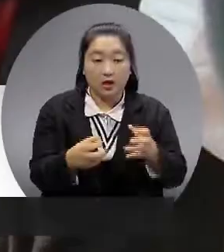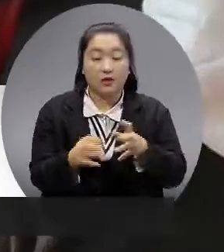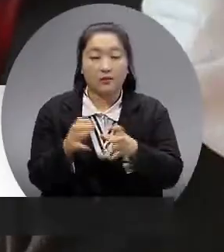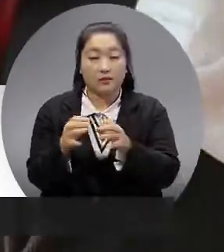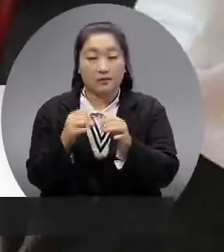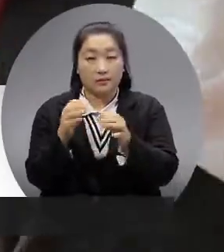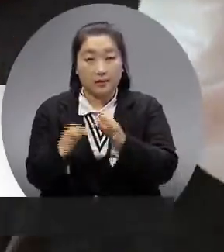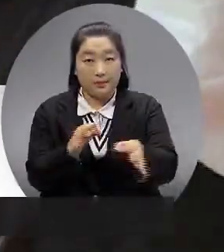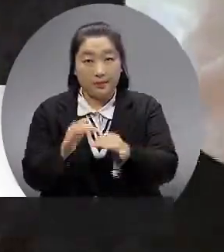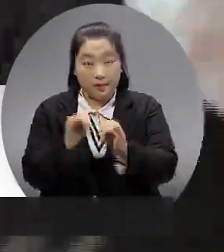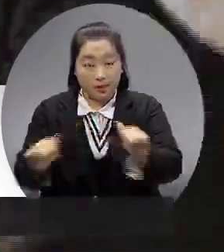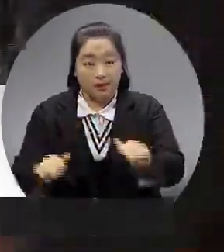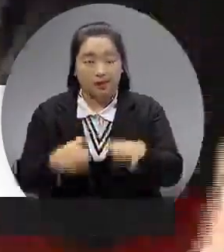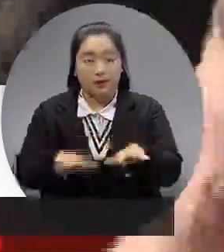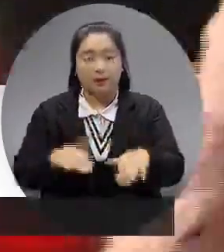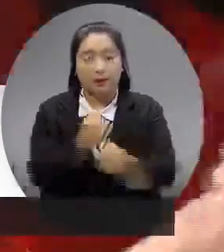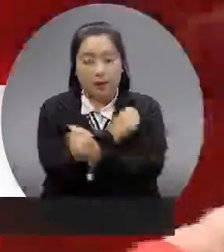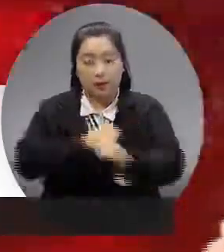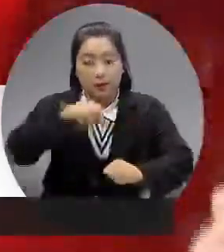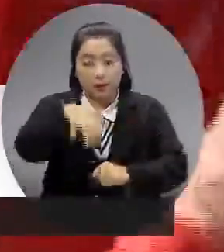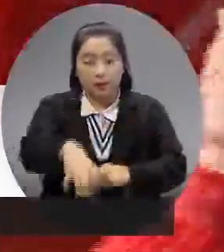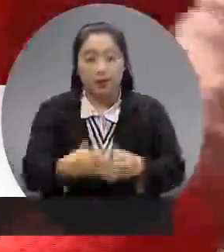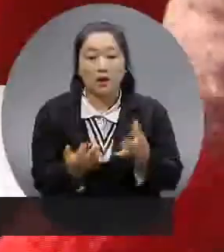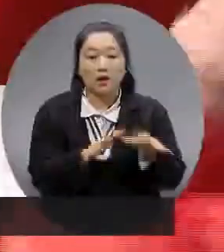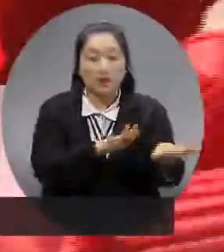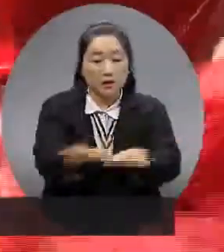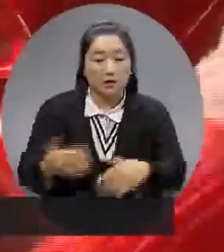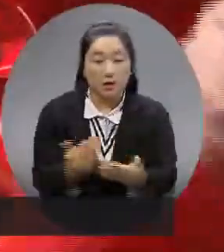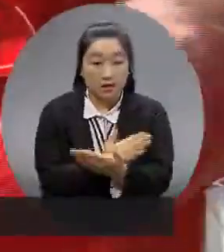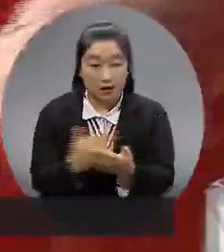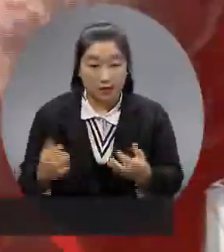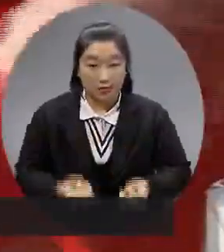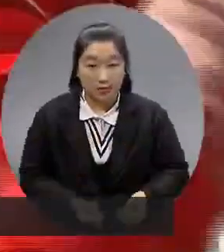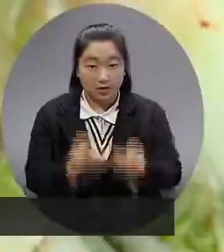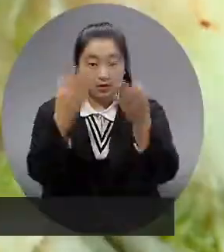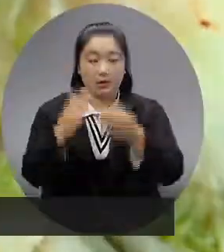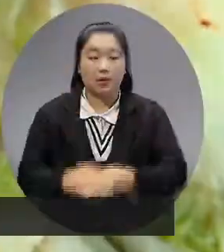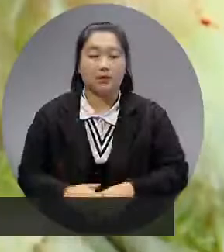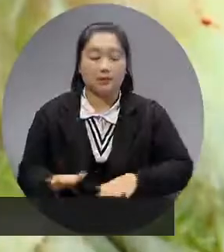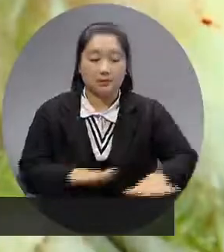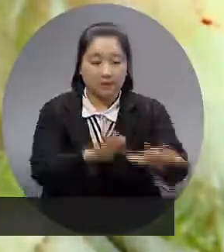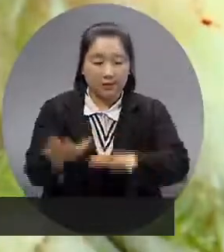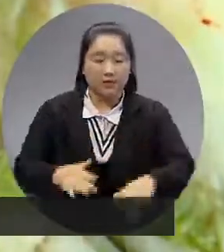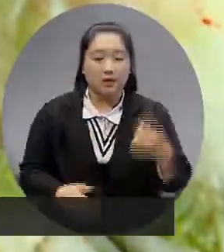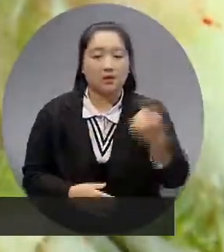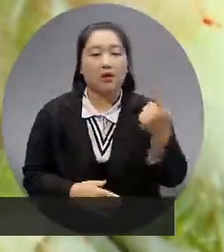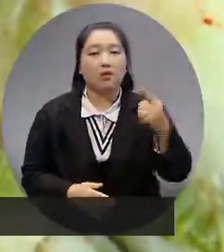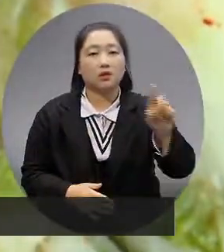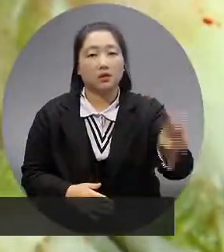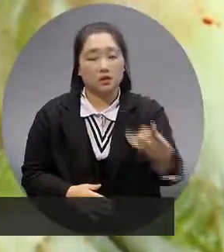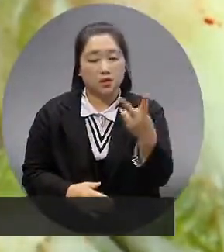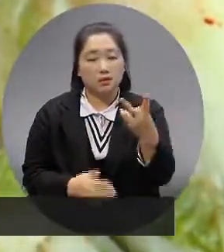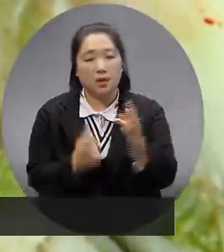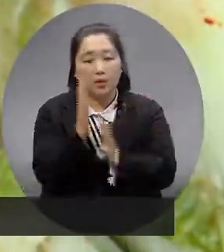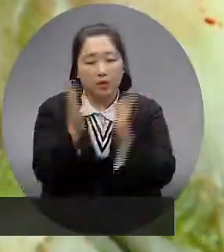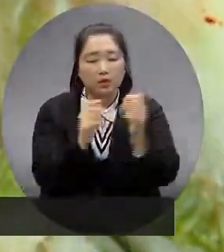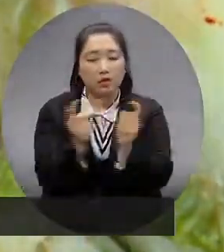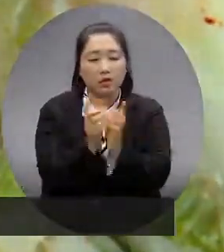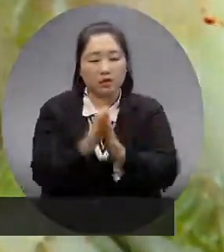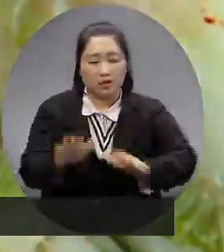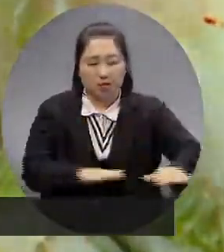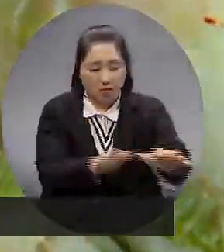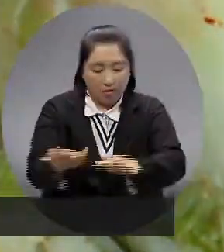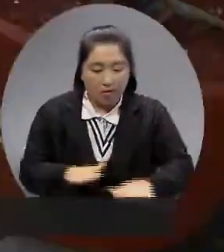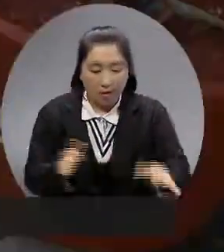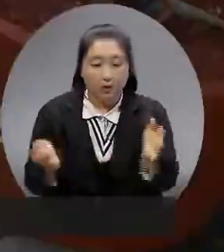명은 오늘 시장 광장에서 김장 나눔 행사를 열고 김장김치 1,200포기를 직접 담갔습니다.